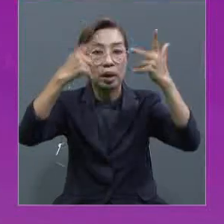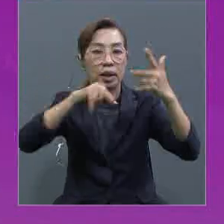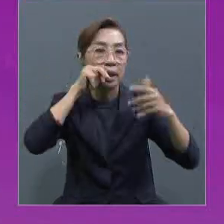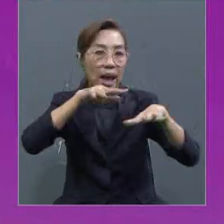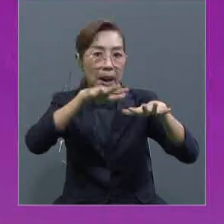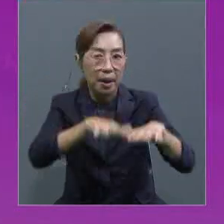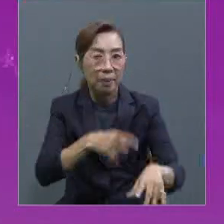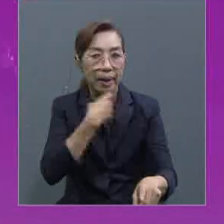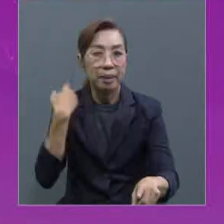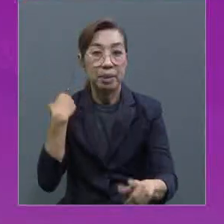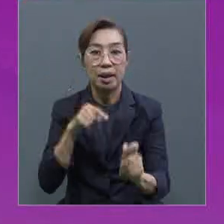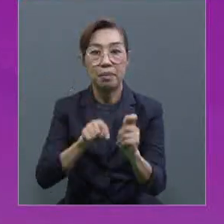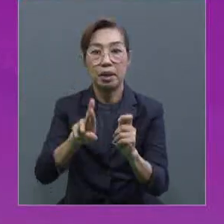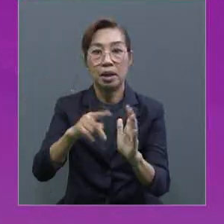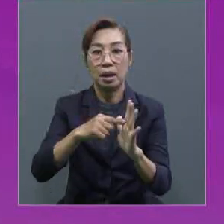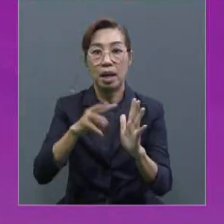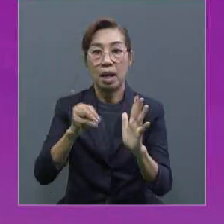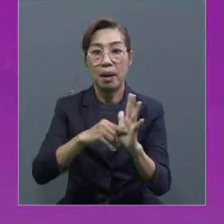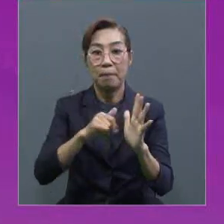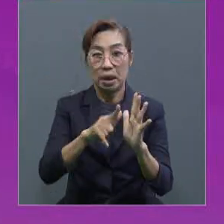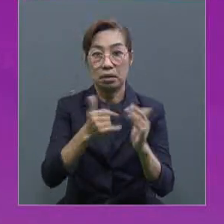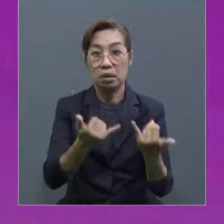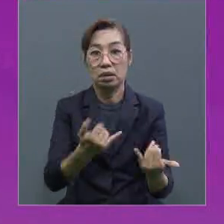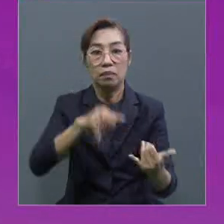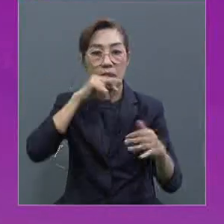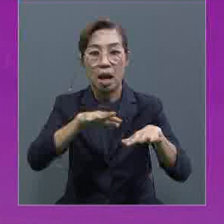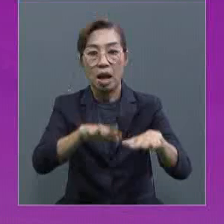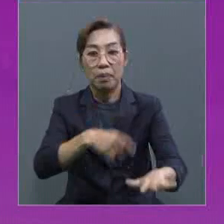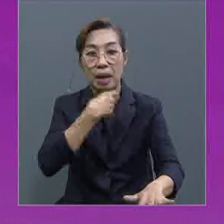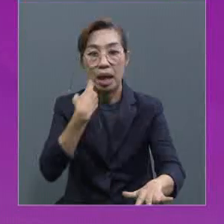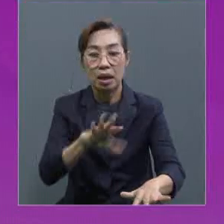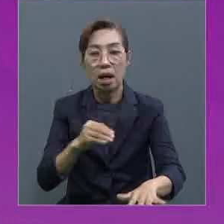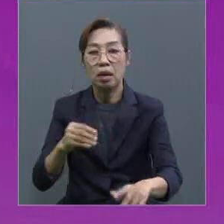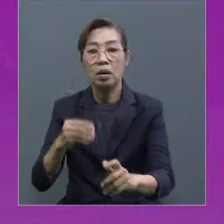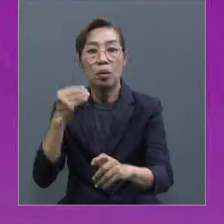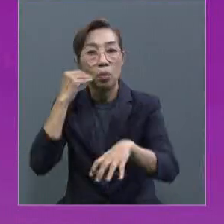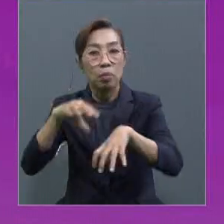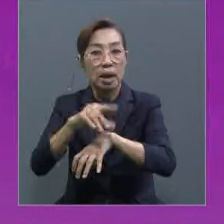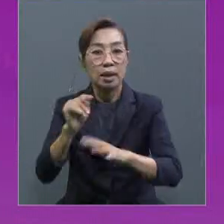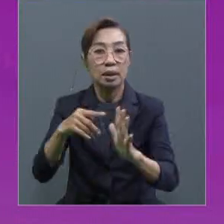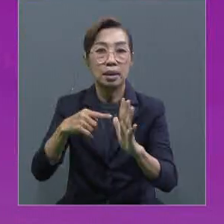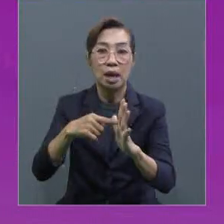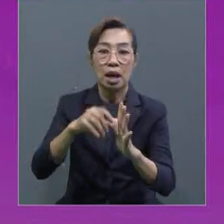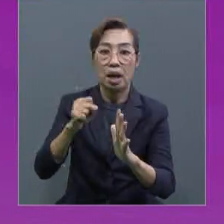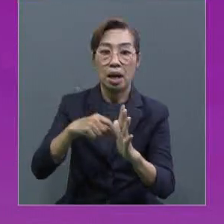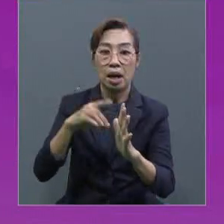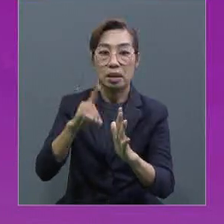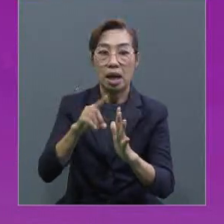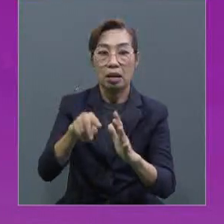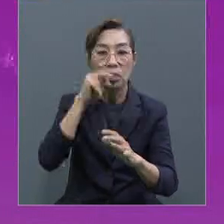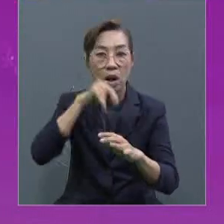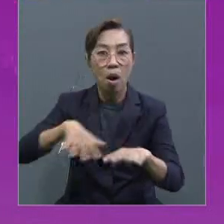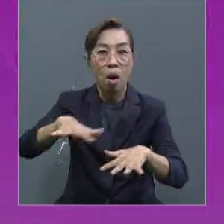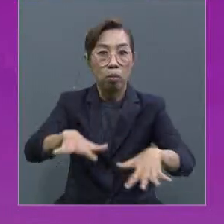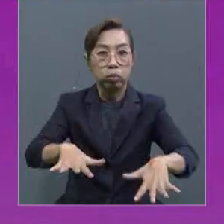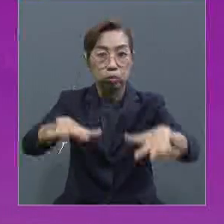ส่วนนะฮะอย่างอำเภอรามันเนี่ยน้ำท่วมก็เริ่มที่จะลดลงแต่ว่าที่บ้านท่าสาบพื้นที่อำเภอเมืองค่ะซึ่งมีน้ำท่วมเป็นมวง